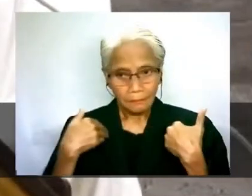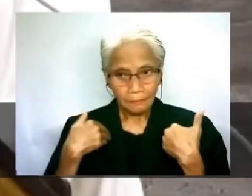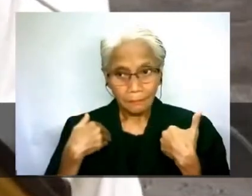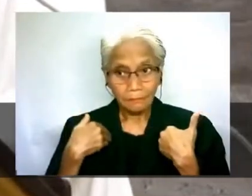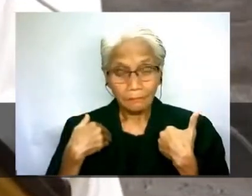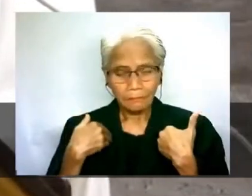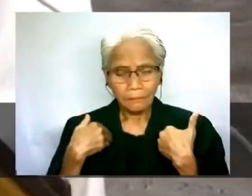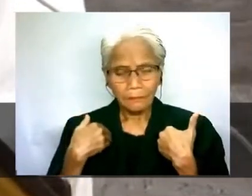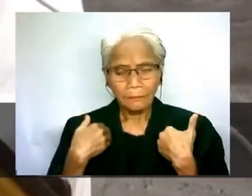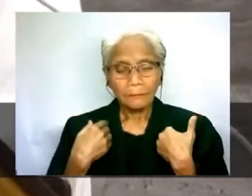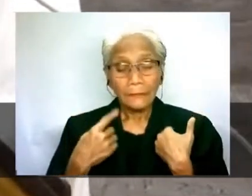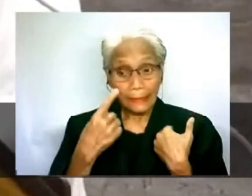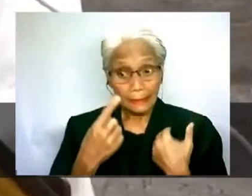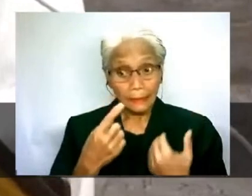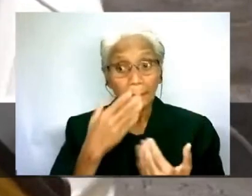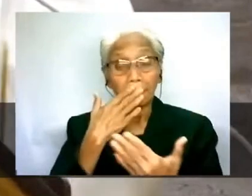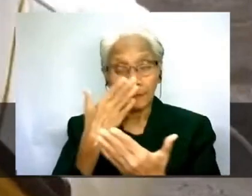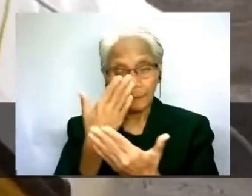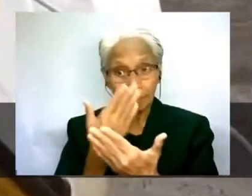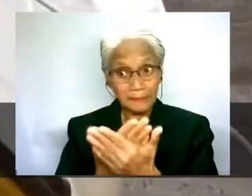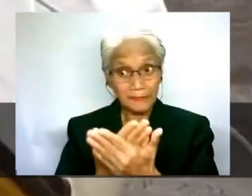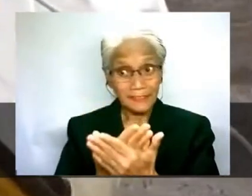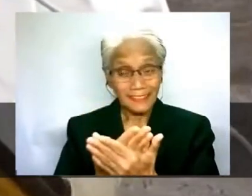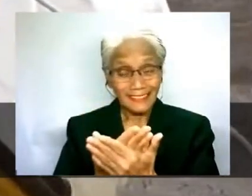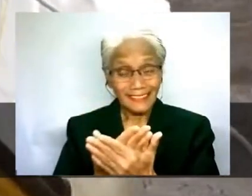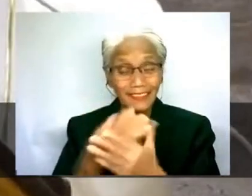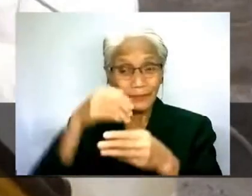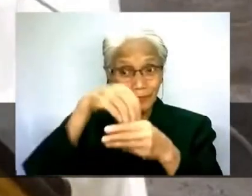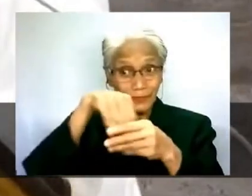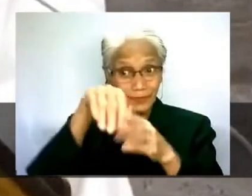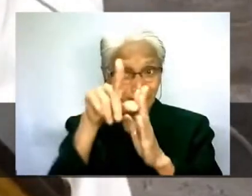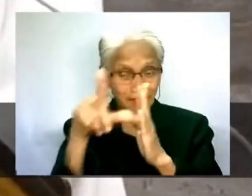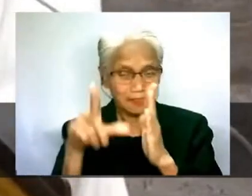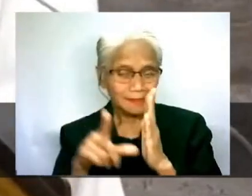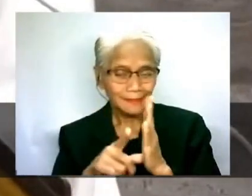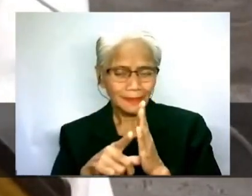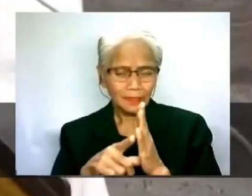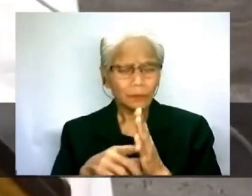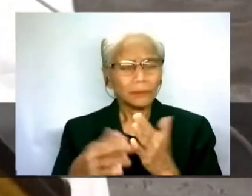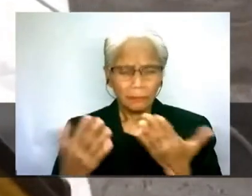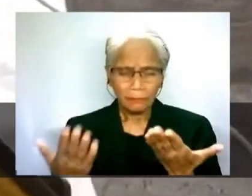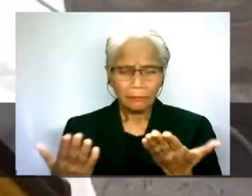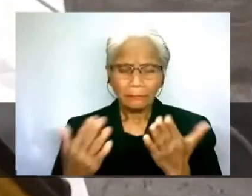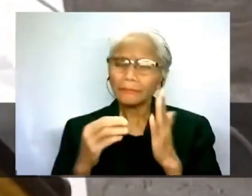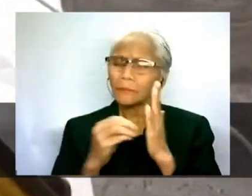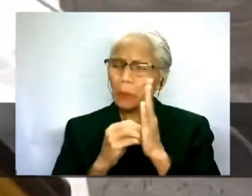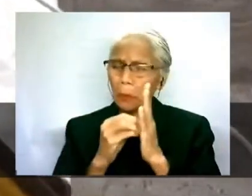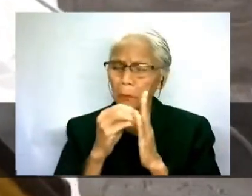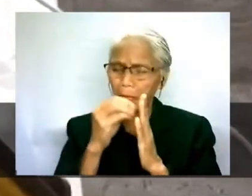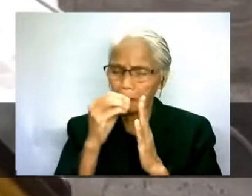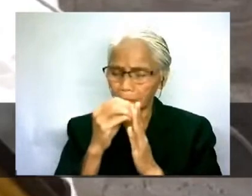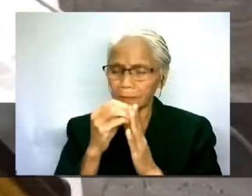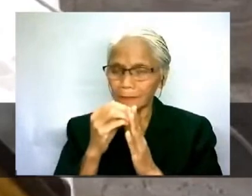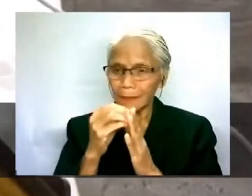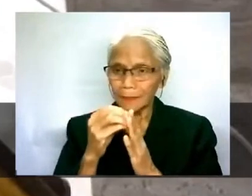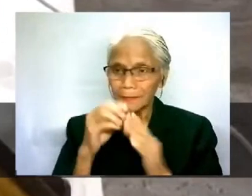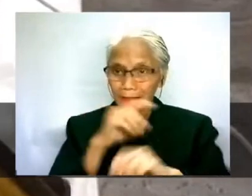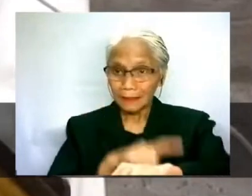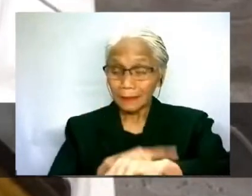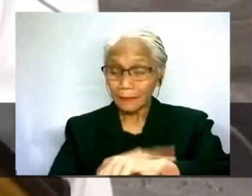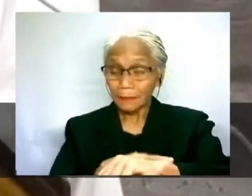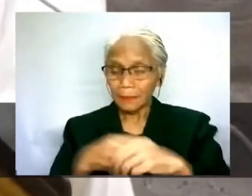mabuting manugang. No? Yan ang madalas na panalangin ng isang biyanan, no? Magkaroon ng